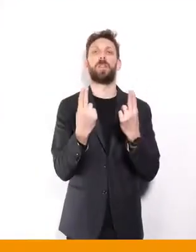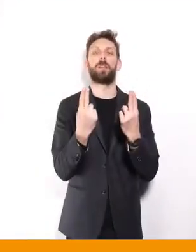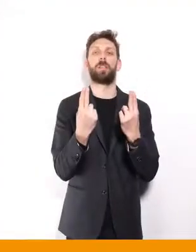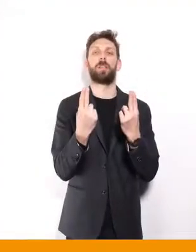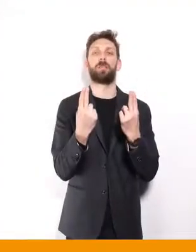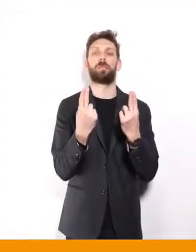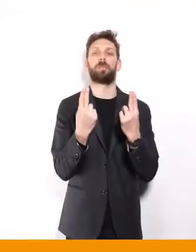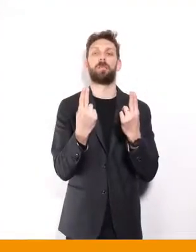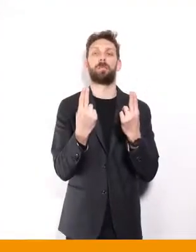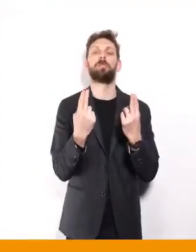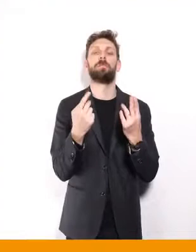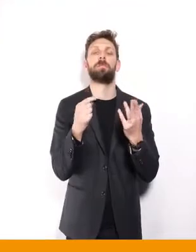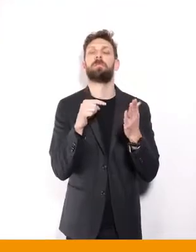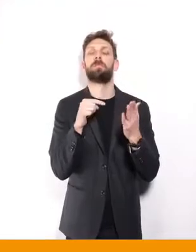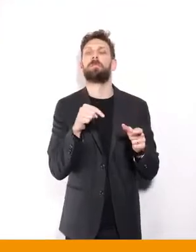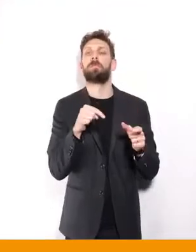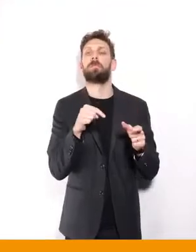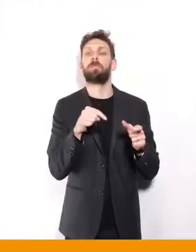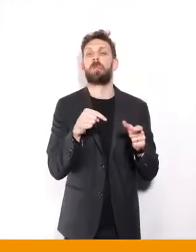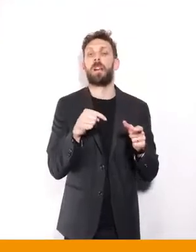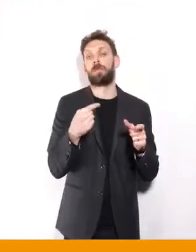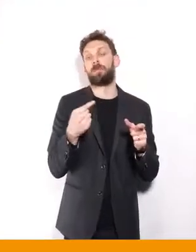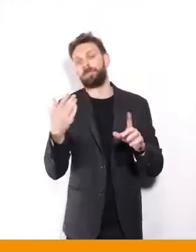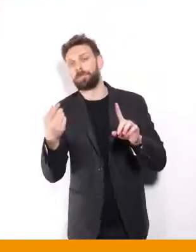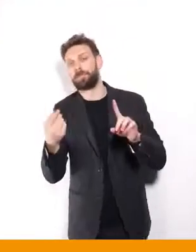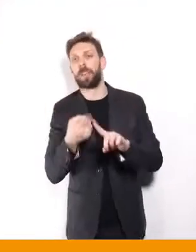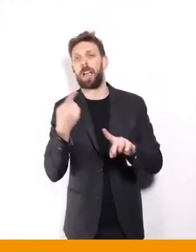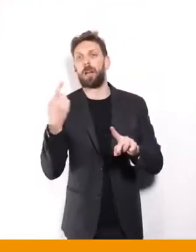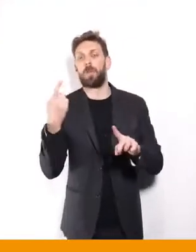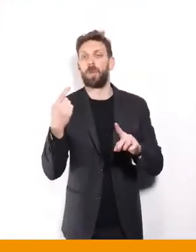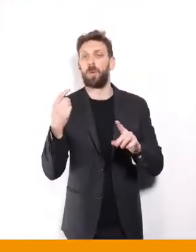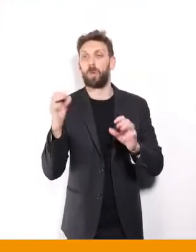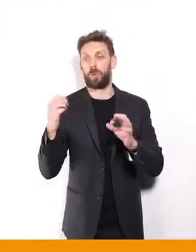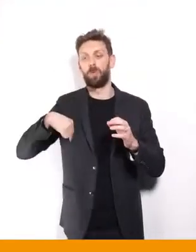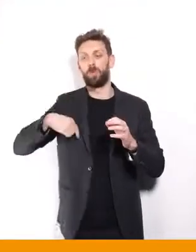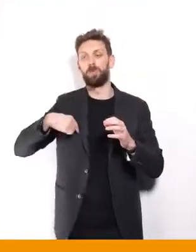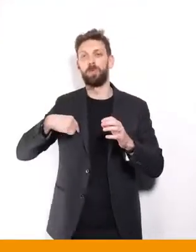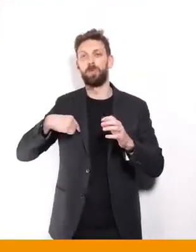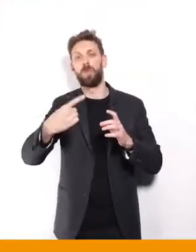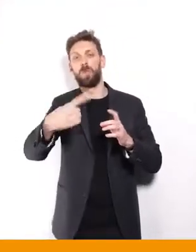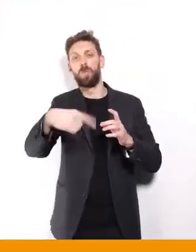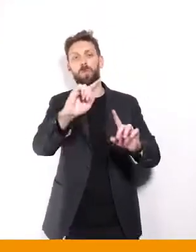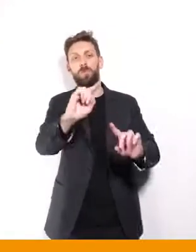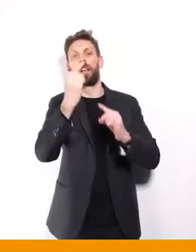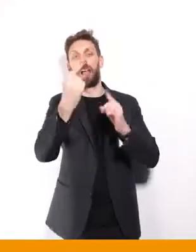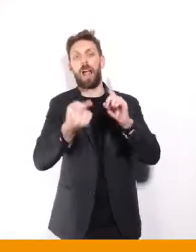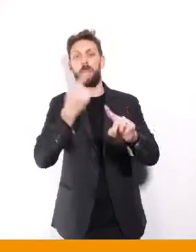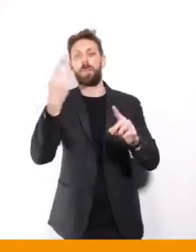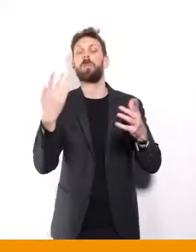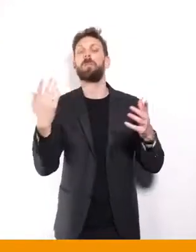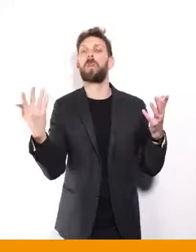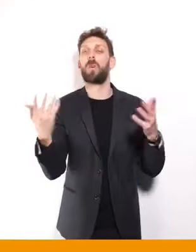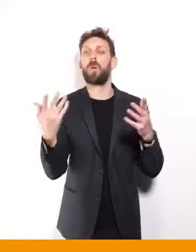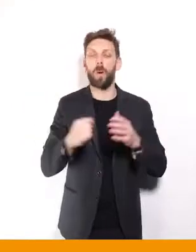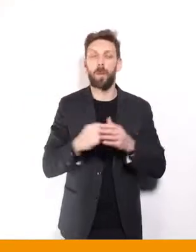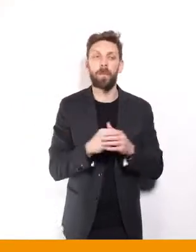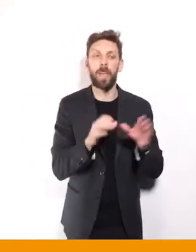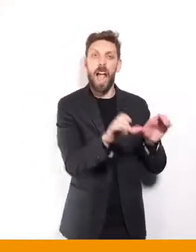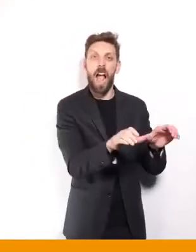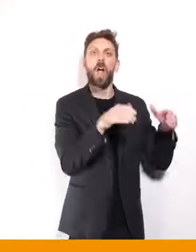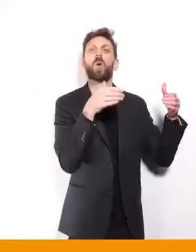apparaît important, qui est aussi qui est l'une de vos revendications fortes, c'est évidemment d'inscrire dans la